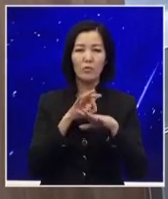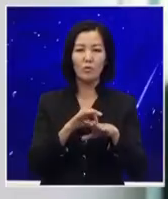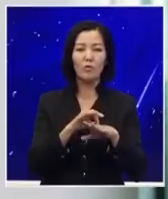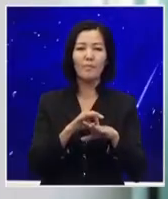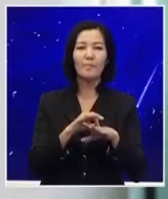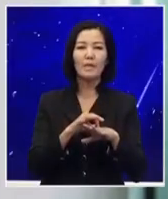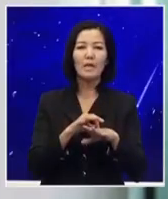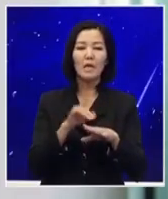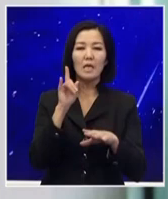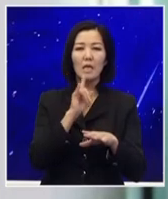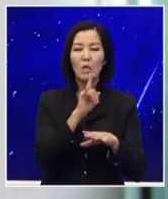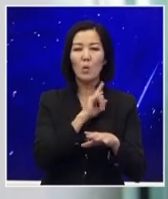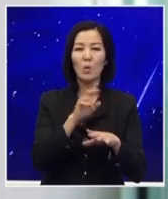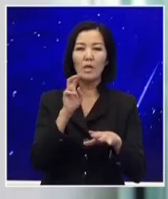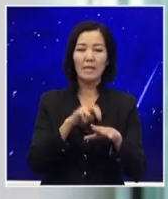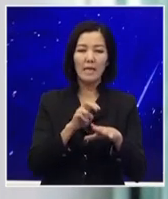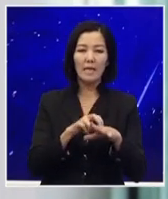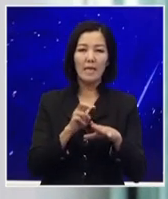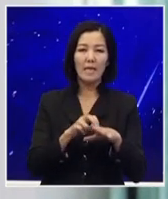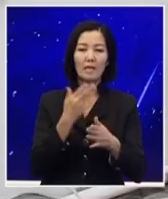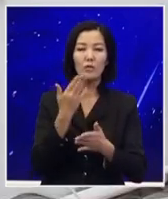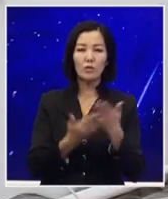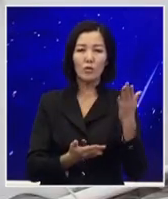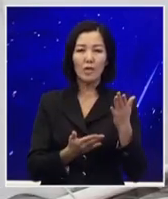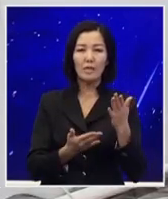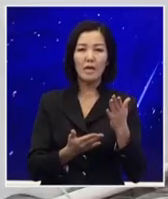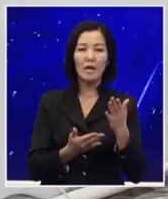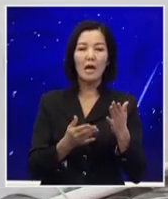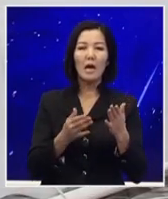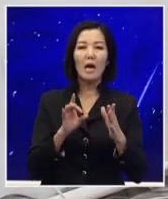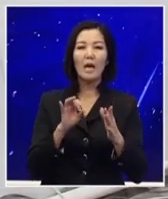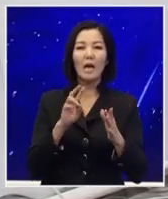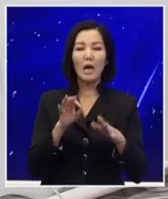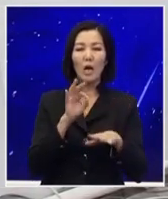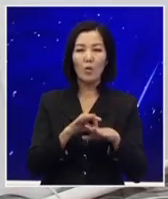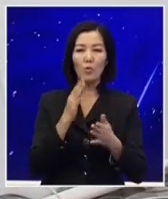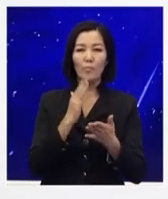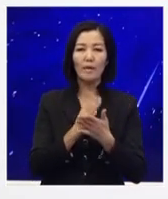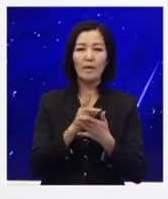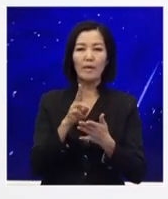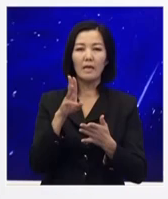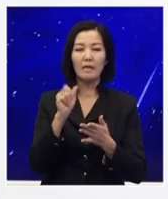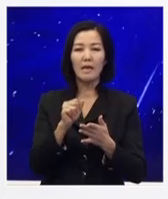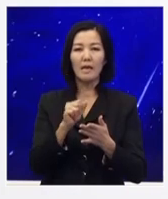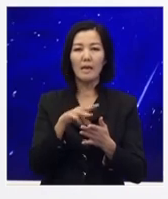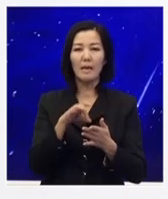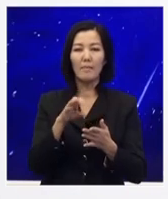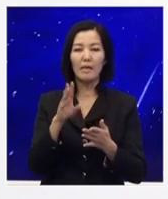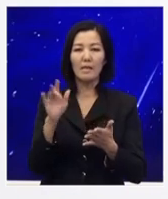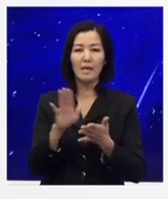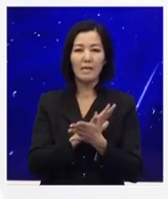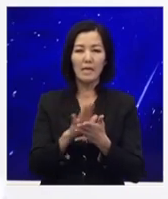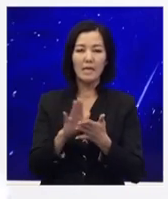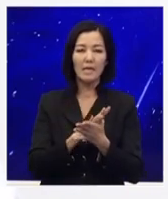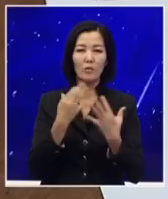гинеколог дәрігерлер кеңесін алды. Ал онкологиялық ауруға күдігі бар азаматтарды КТА мен МРТ түсіруге тегін жолдама берді.